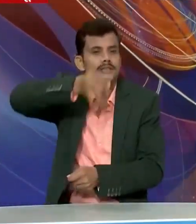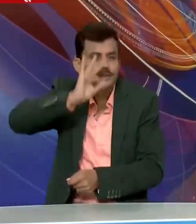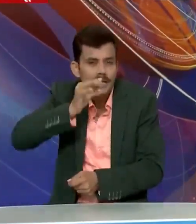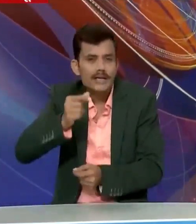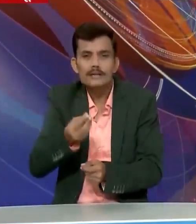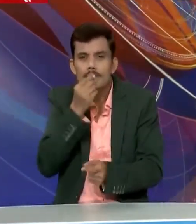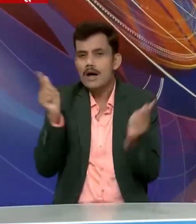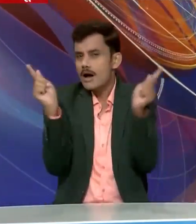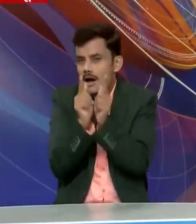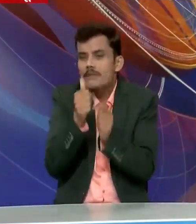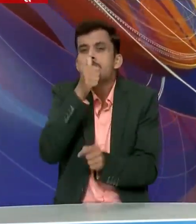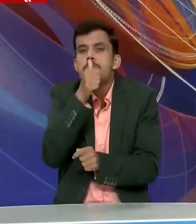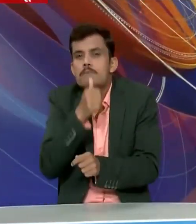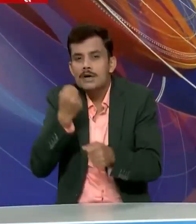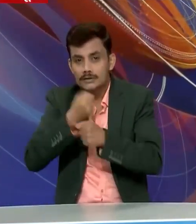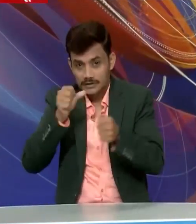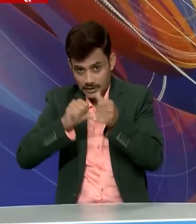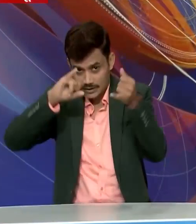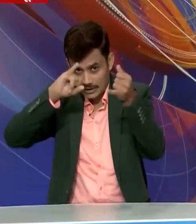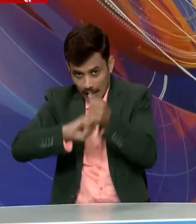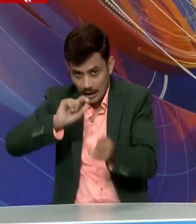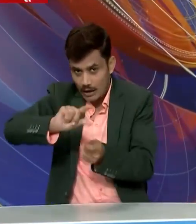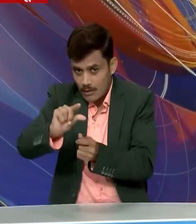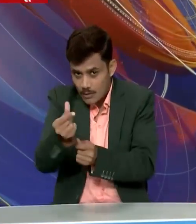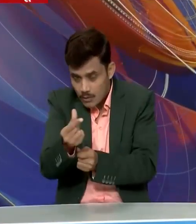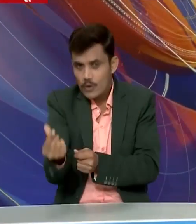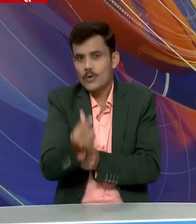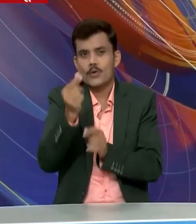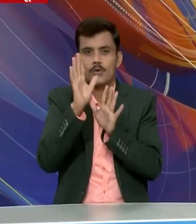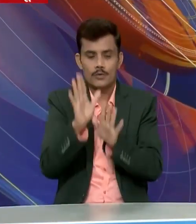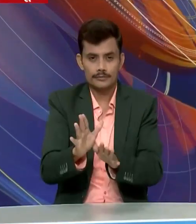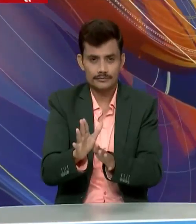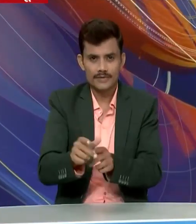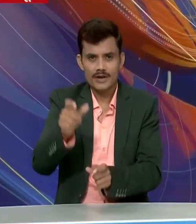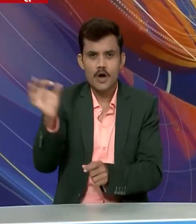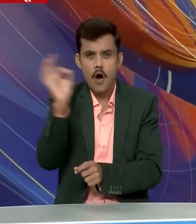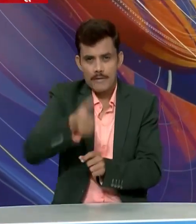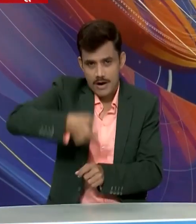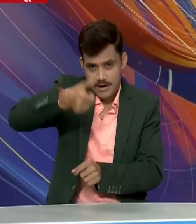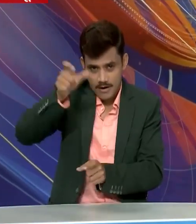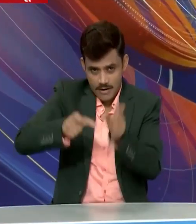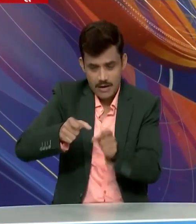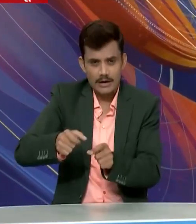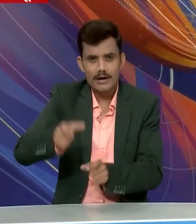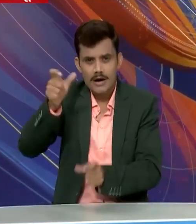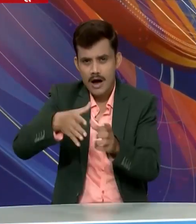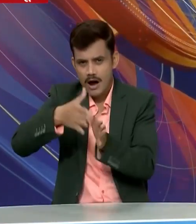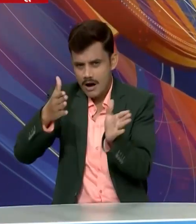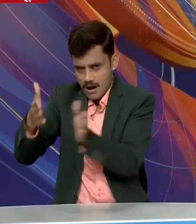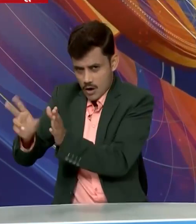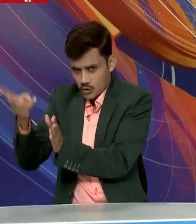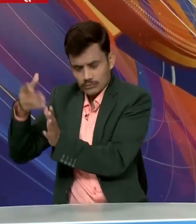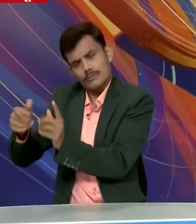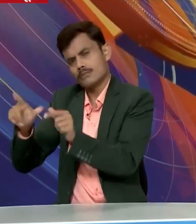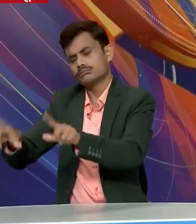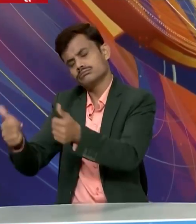लिए अवैध रसोई गैस सिलेंडर का अनाधिकृत रूप से इस्तेमाल किया। अधिकारियों ने कहा कि किसी अन्य कोच को कोई नुकसान